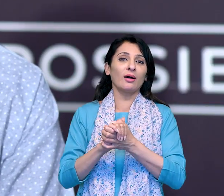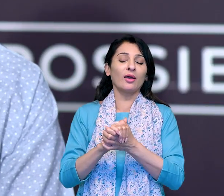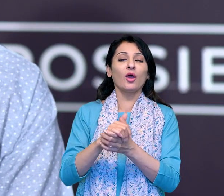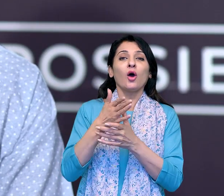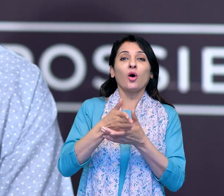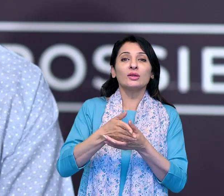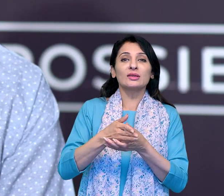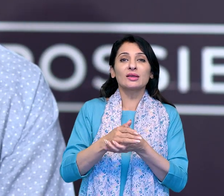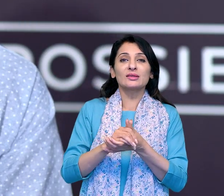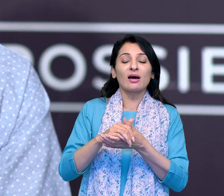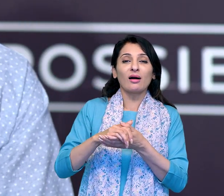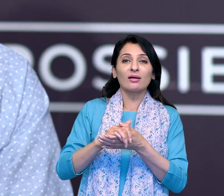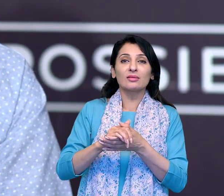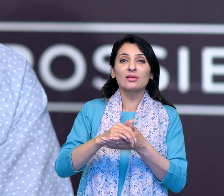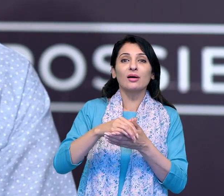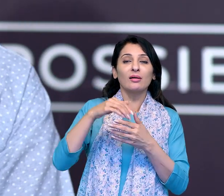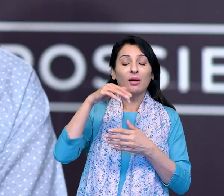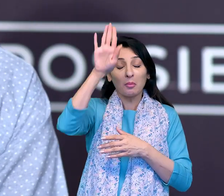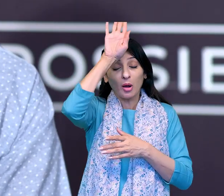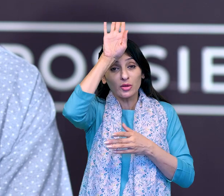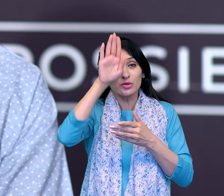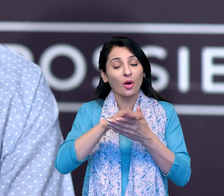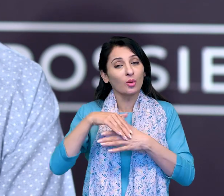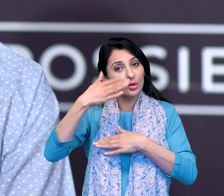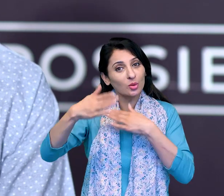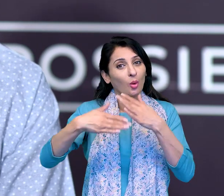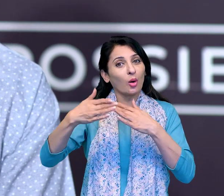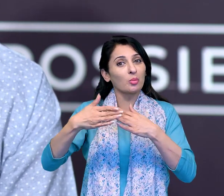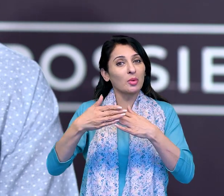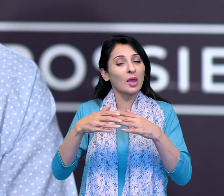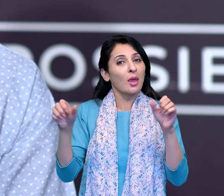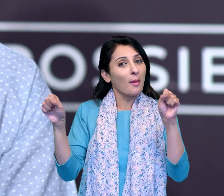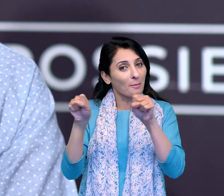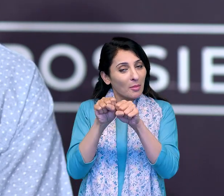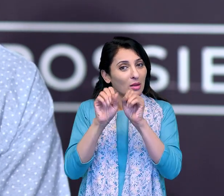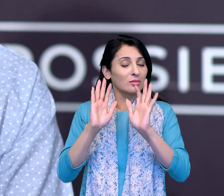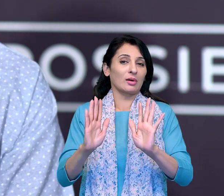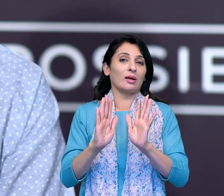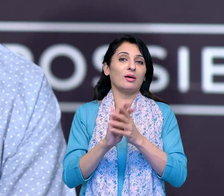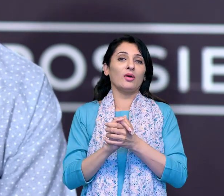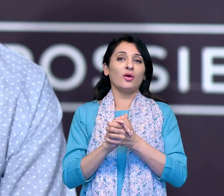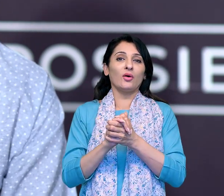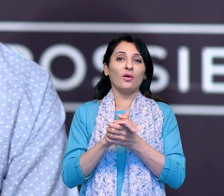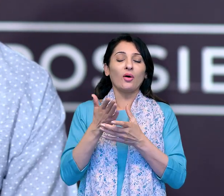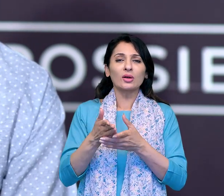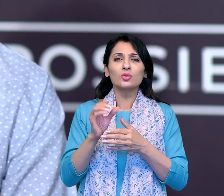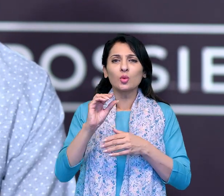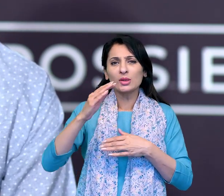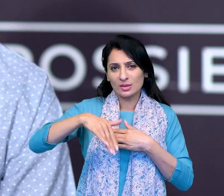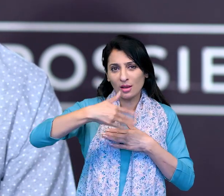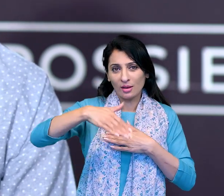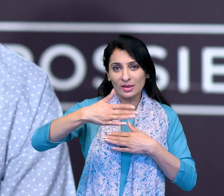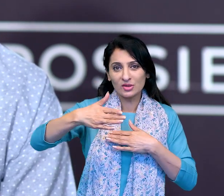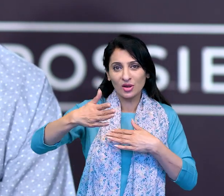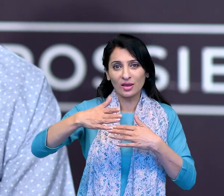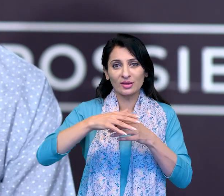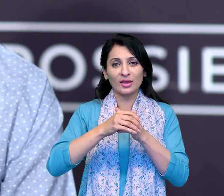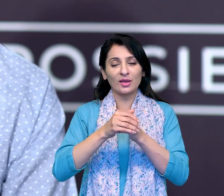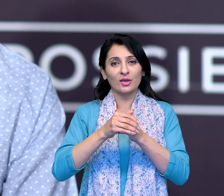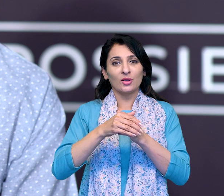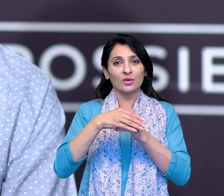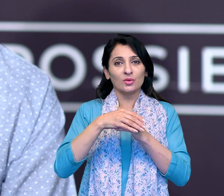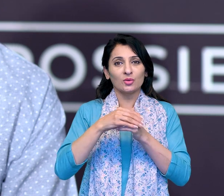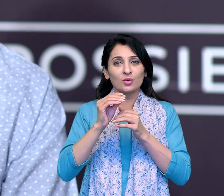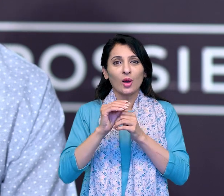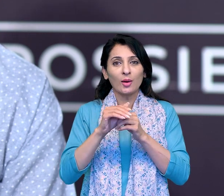और अभी रॉयल किचन इसके बिल्कुल साथ हैं तो यह लिंक करता है अगर थोड़ा सा आगे जाए तो प्रेजेंट सेल्स आपको रॉयल